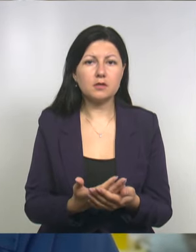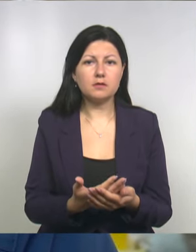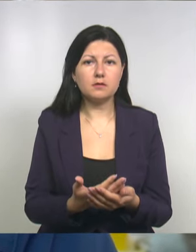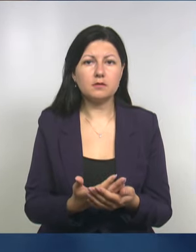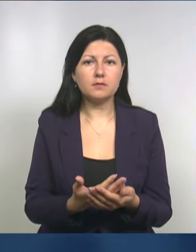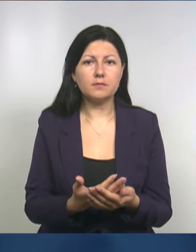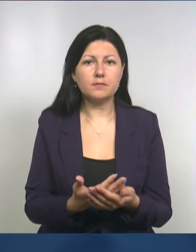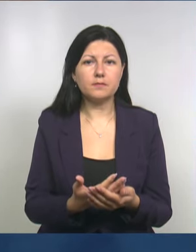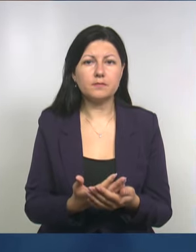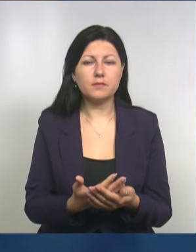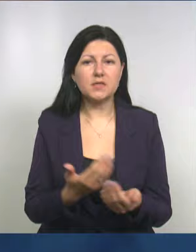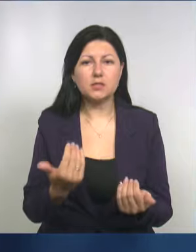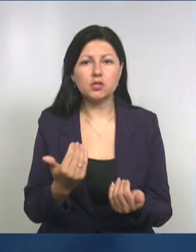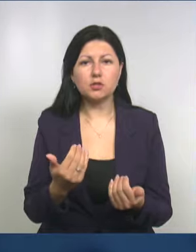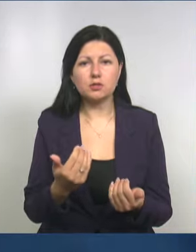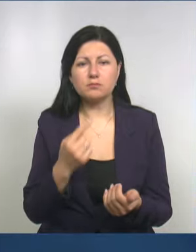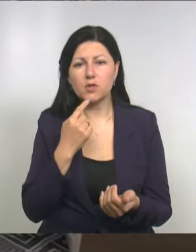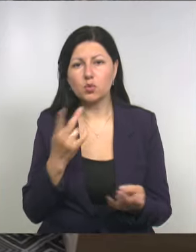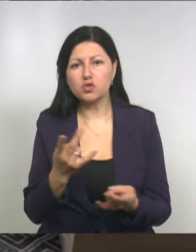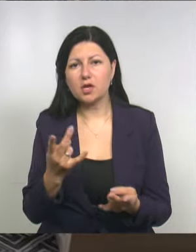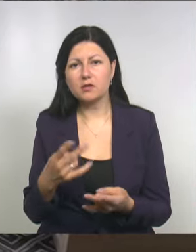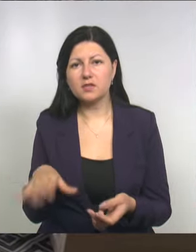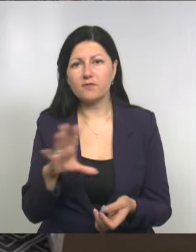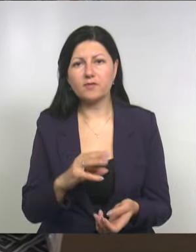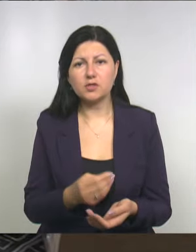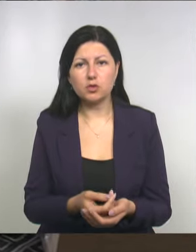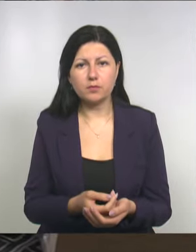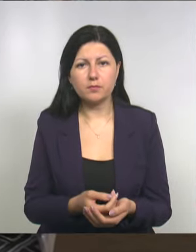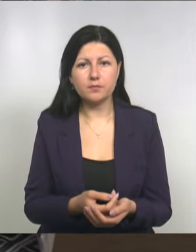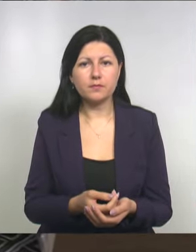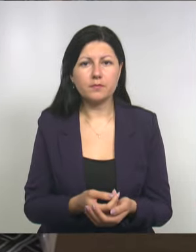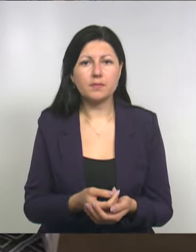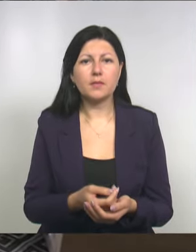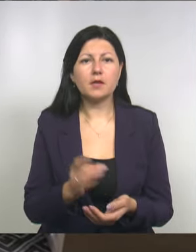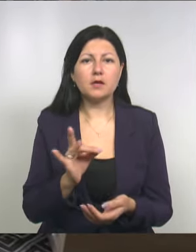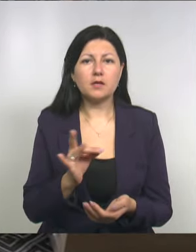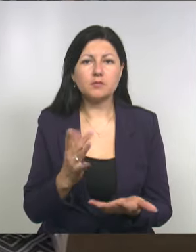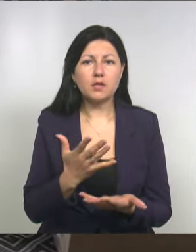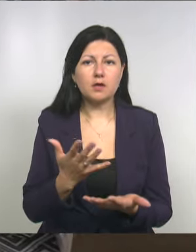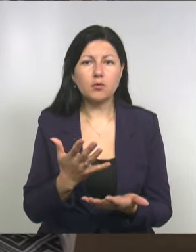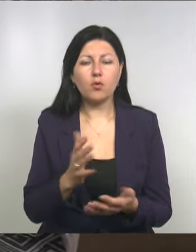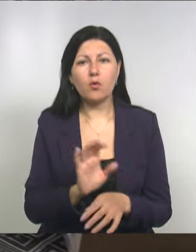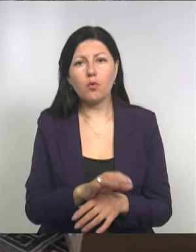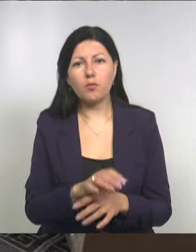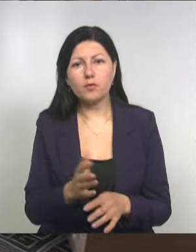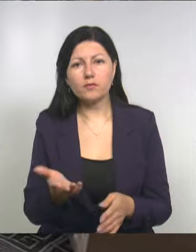сейчас нуждаются, грубо говоря, во всем. Это у вас 52.